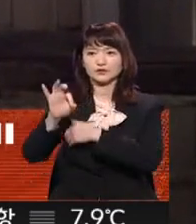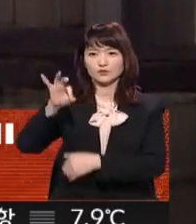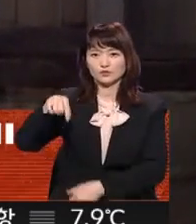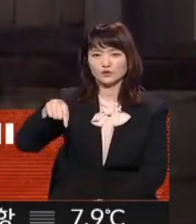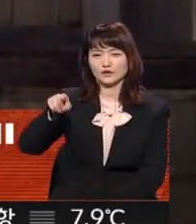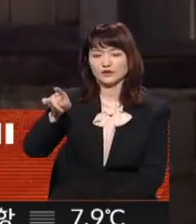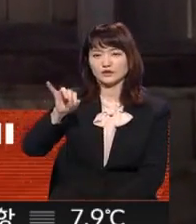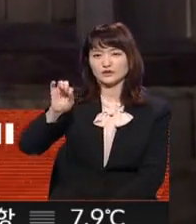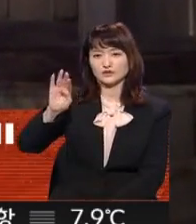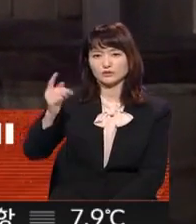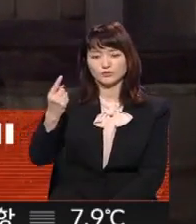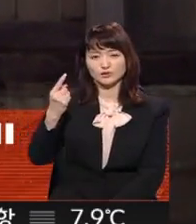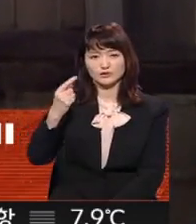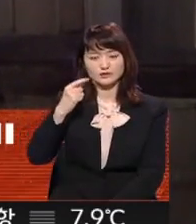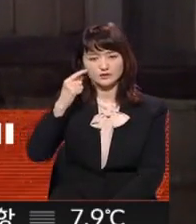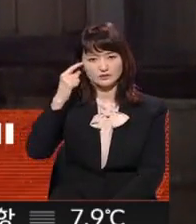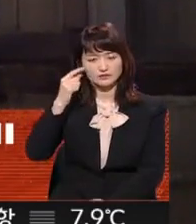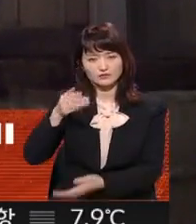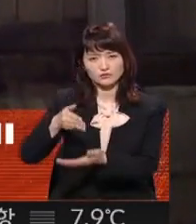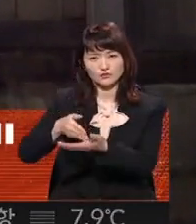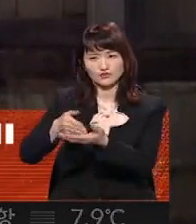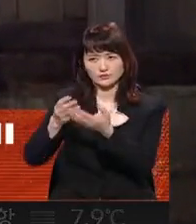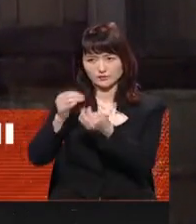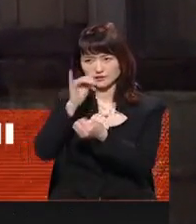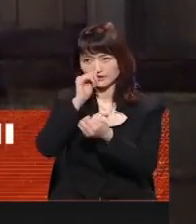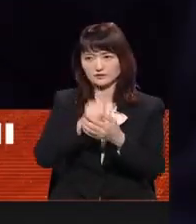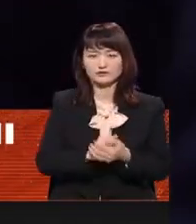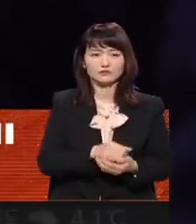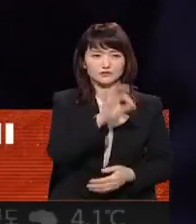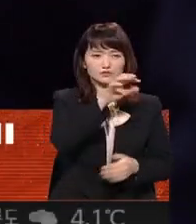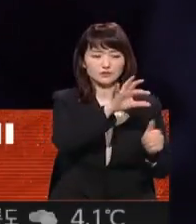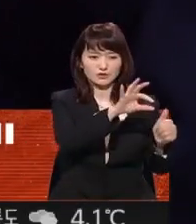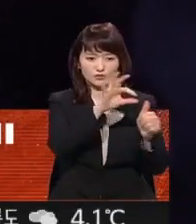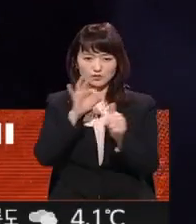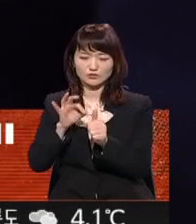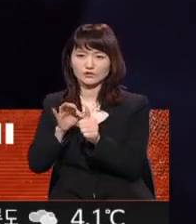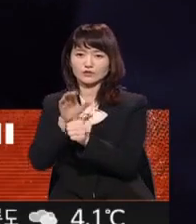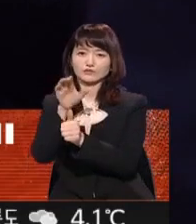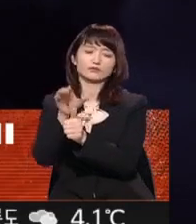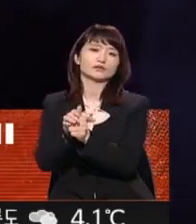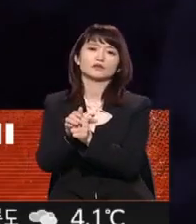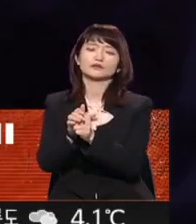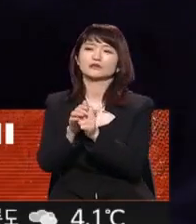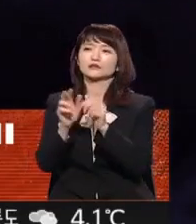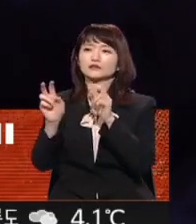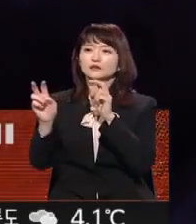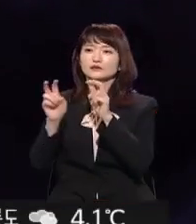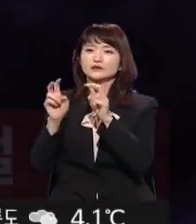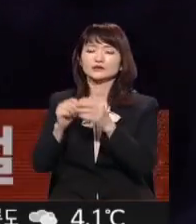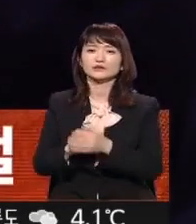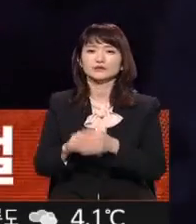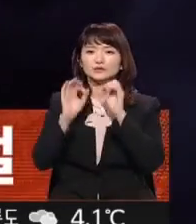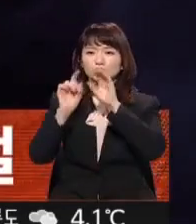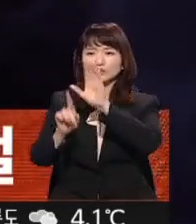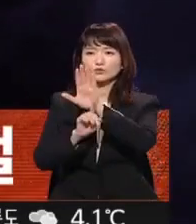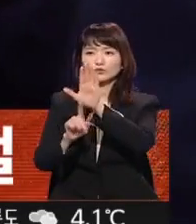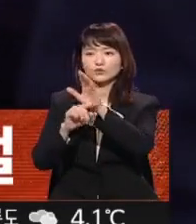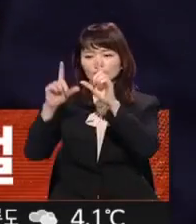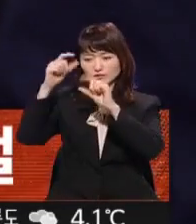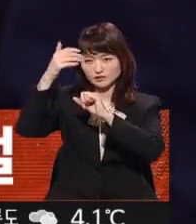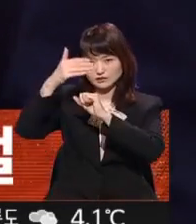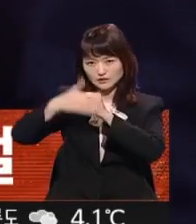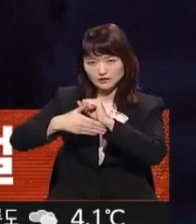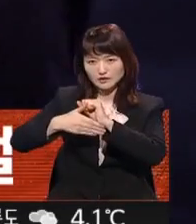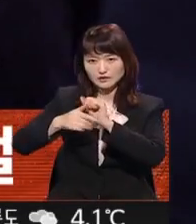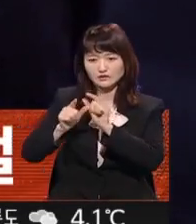웨이보에서도 연일 화제였고요 또 유아인 씨를 모델로 기용한 중국 의류 업체가 있습니다이 업체는 이완식 관련 홍보물이랑 사진을 현재